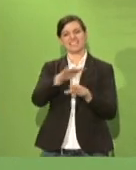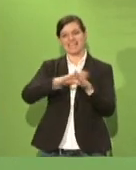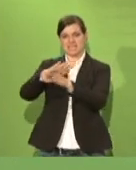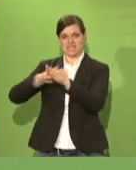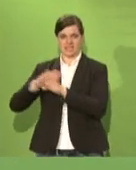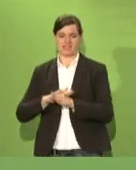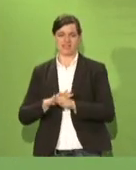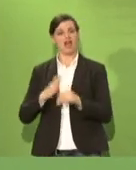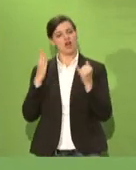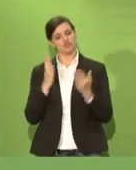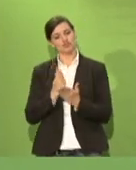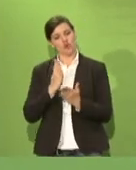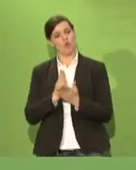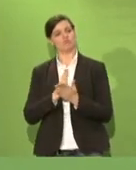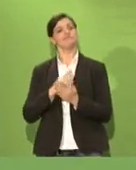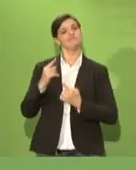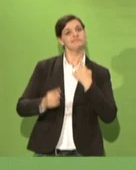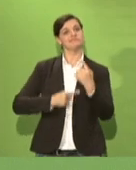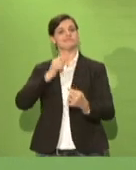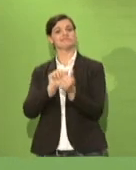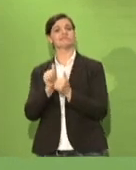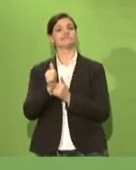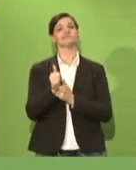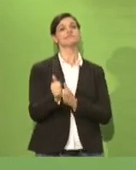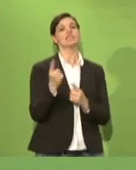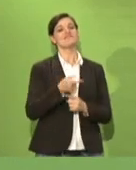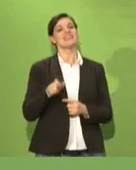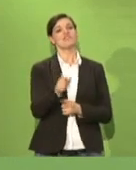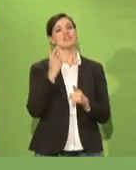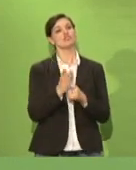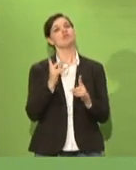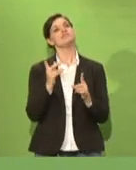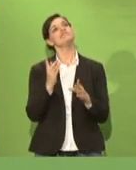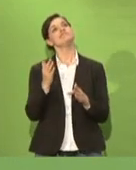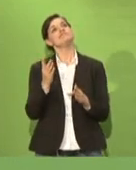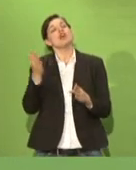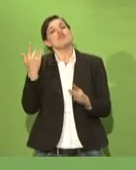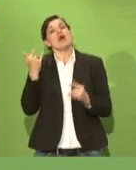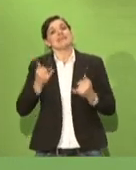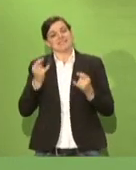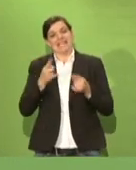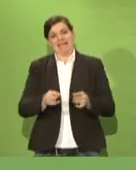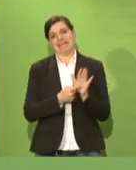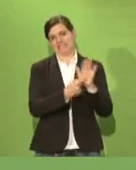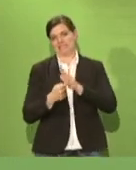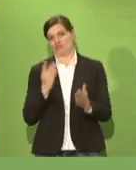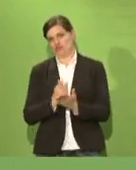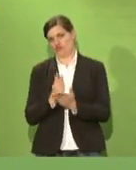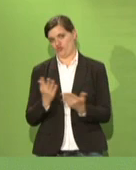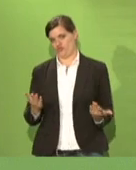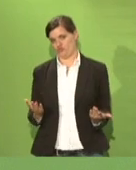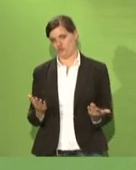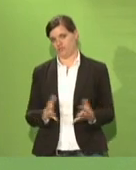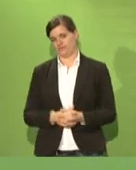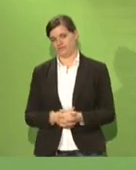einem Weg, wo Nordrhein-Westfalen sich heute schon anders darstellt, an der Basis in den Unternehmen als in der